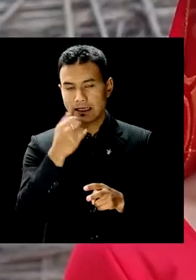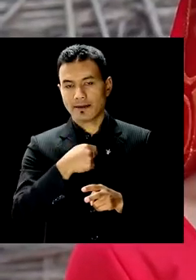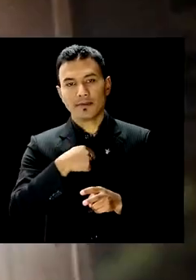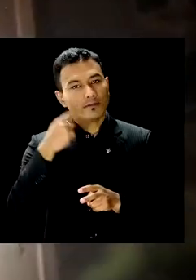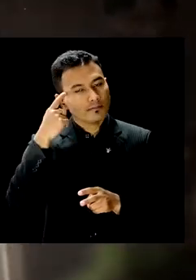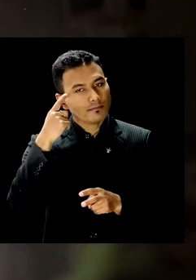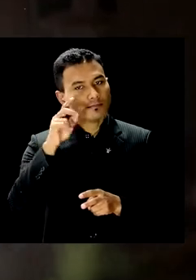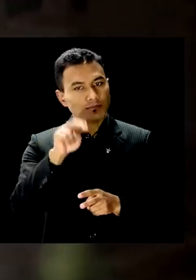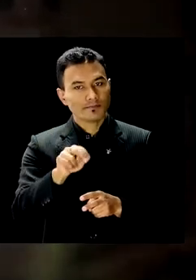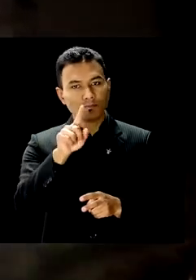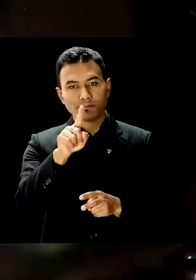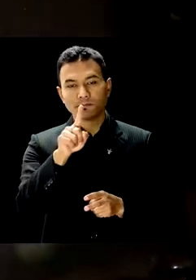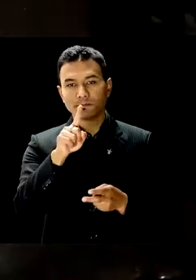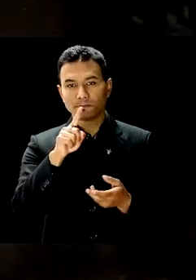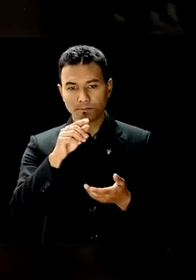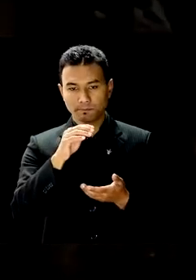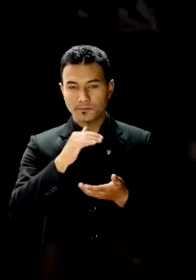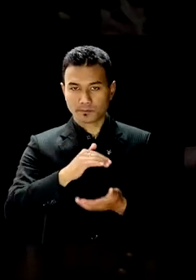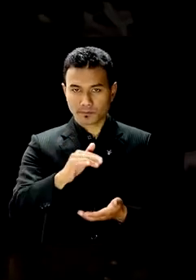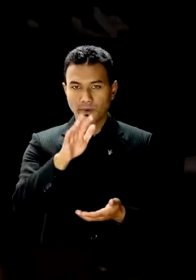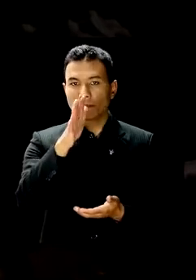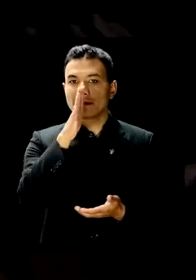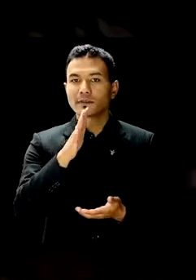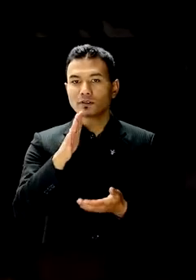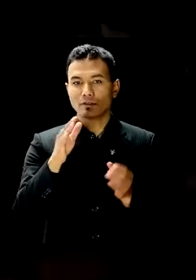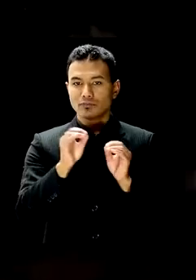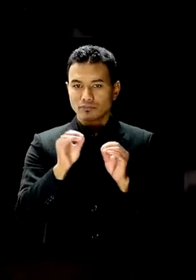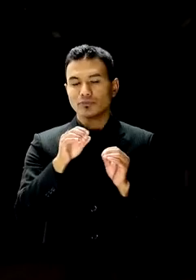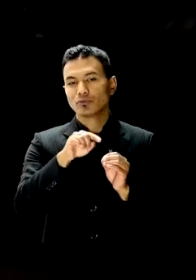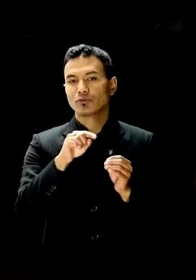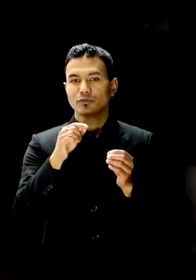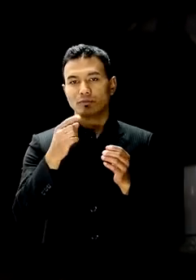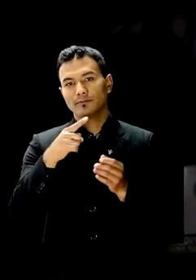लेलिए एक बेर लगे तो 5 बरस टेंशन नहीं हेतु वही खातिर ले